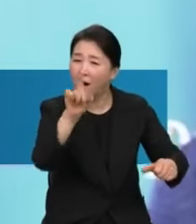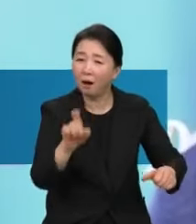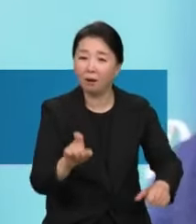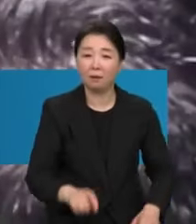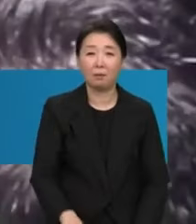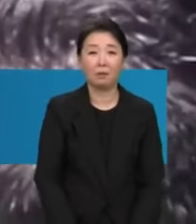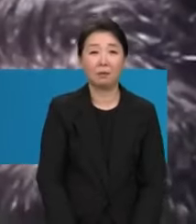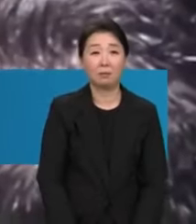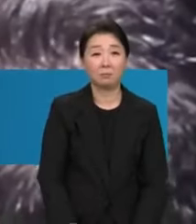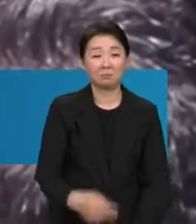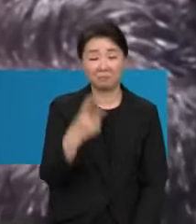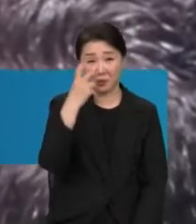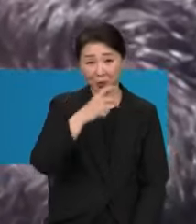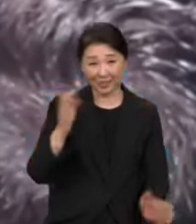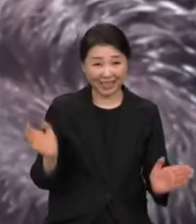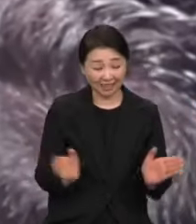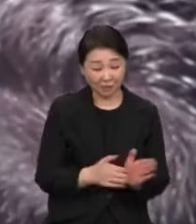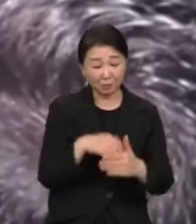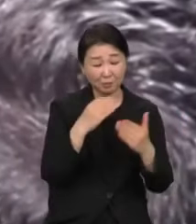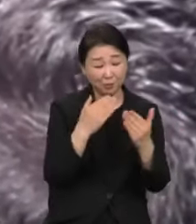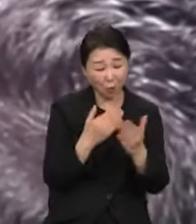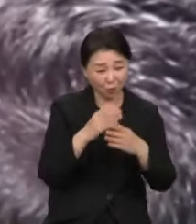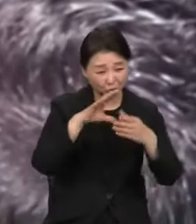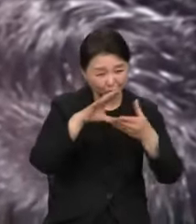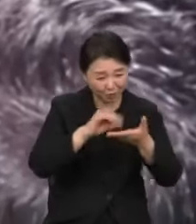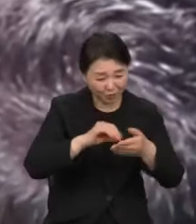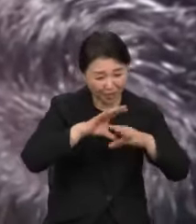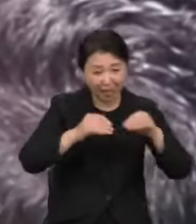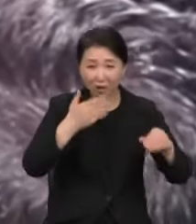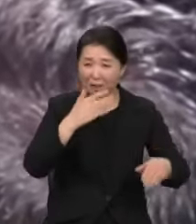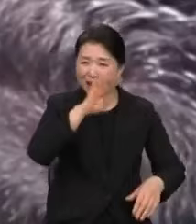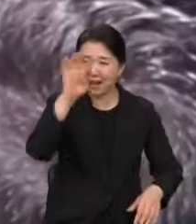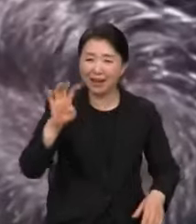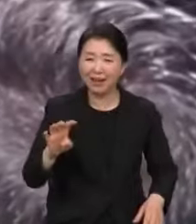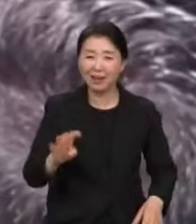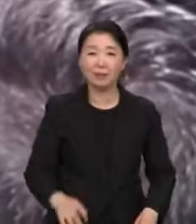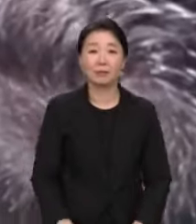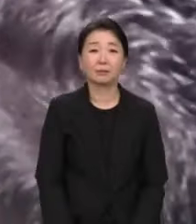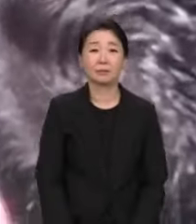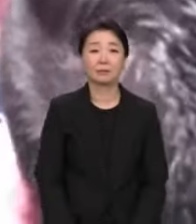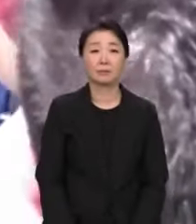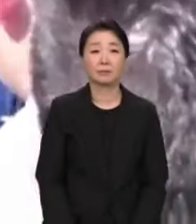겁니다. 조사가 끝나면 모든 미스터리가 풀게 될까요?